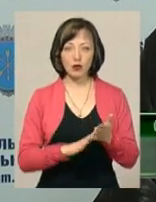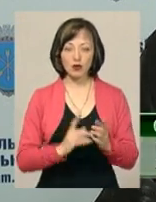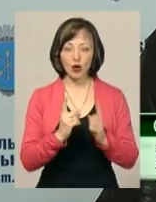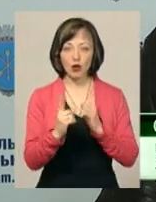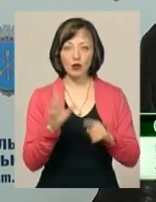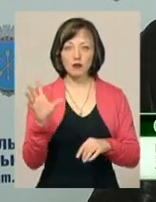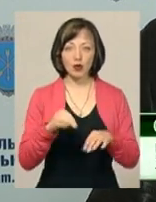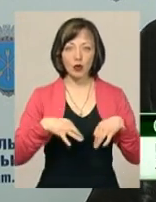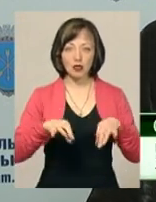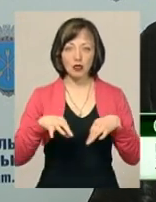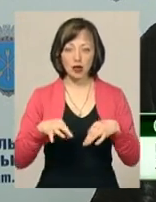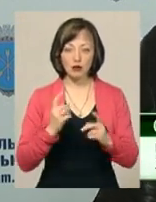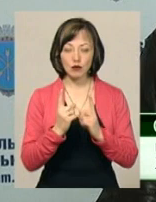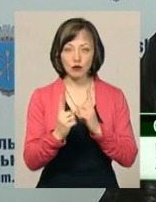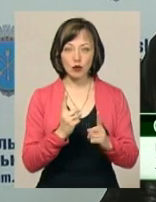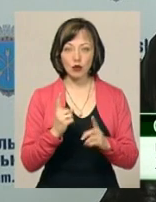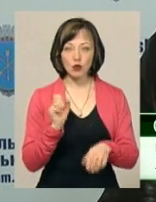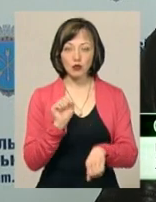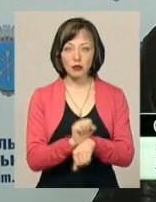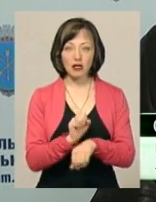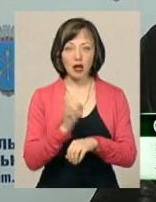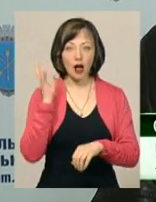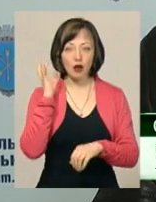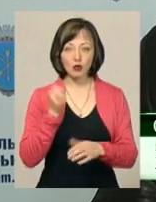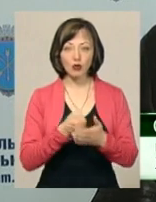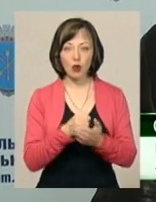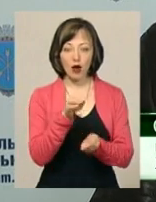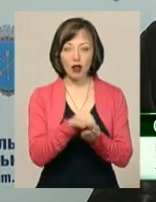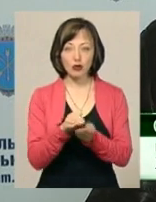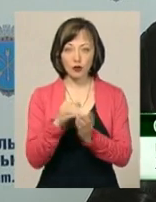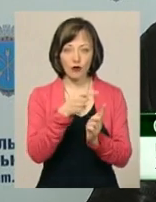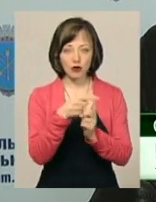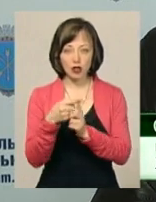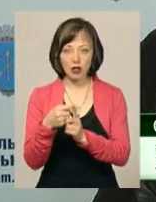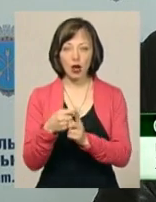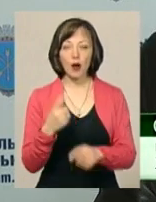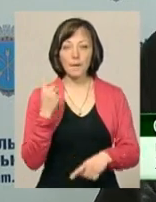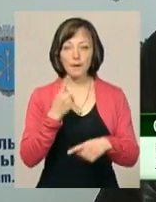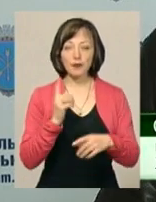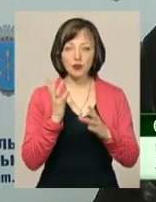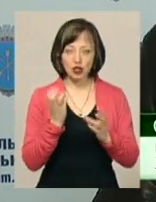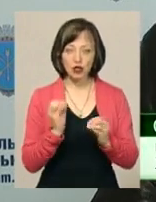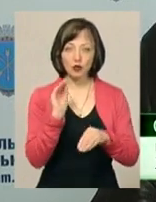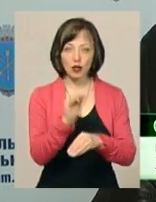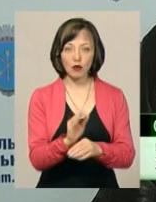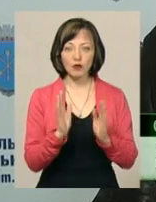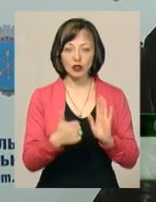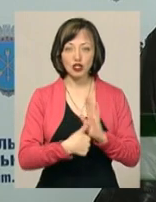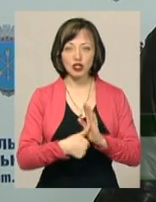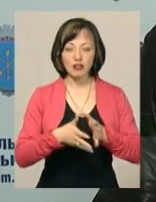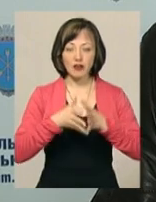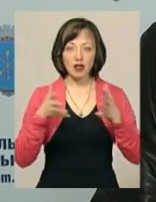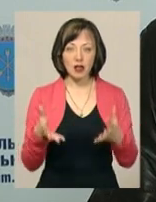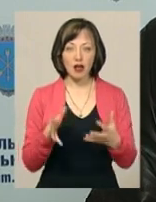громадського транспорту, який курсує до зупинки Катіон до кладовища Шаровички. Крім того, буде додатково задіяно 6